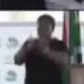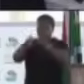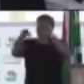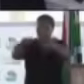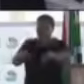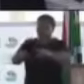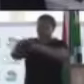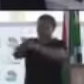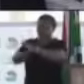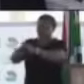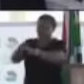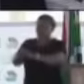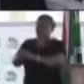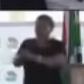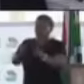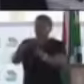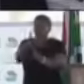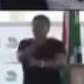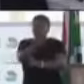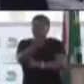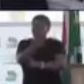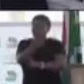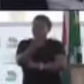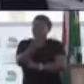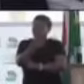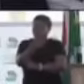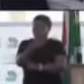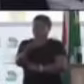njengalezi insizwe ezimpili ngiqedwe uyishayele zona